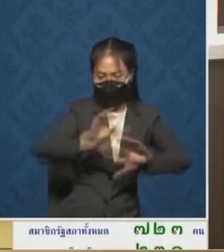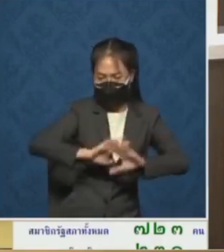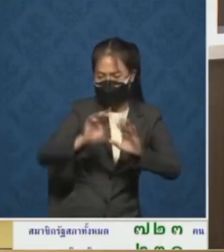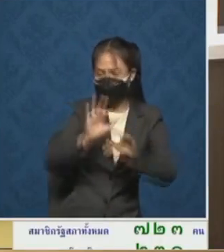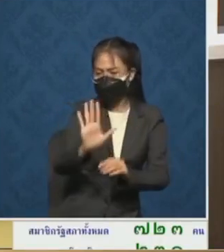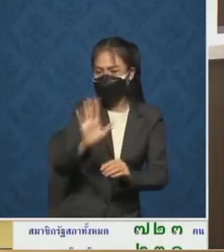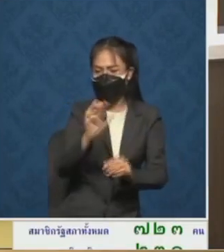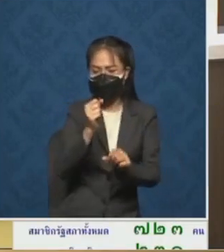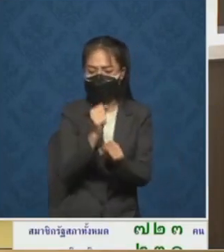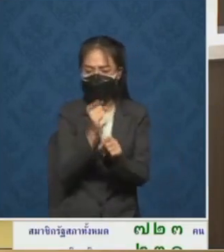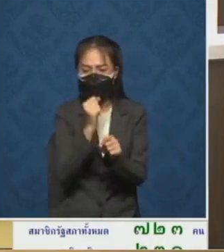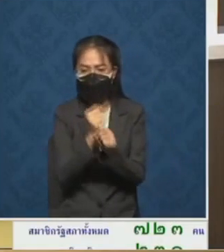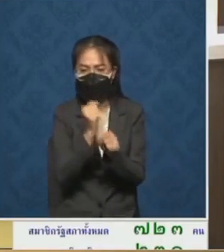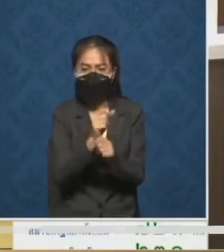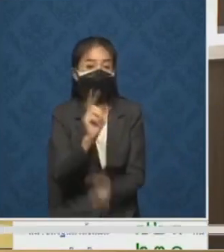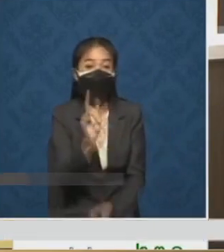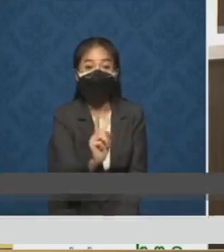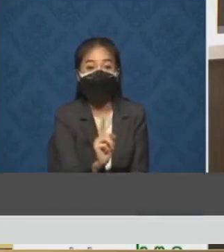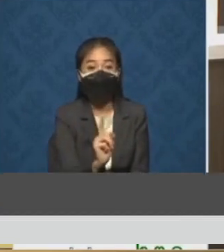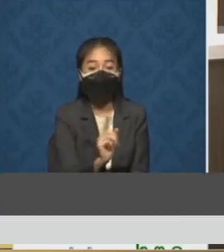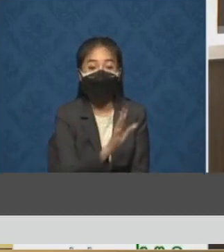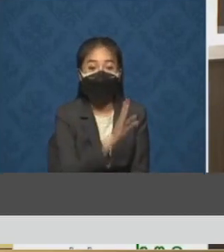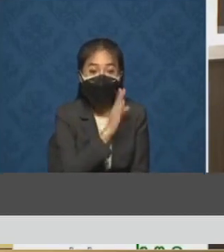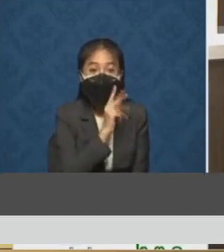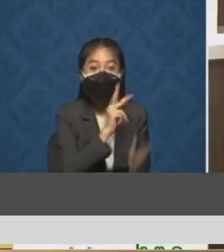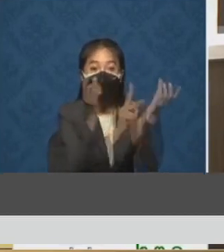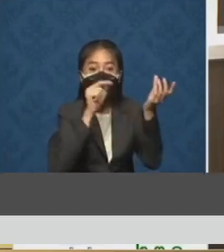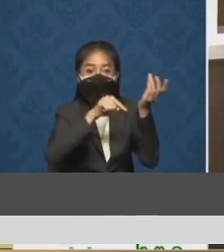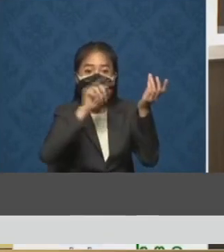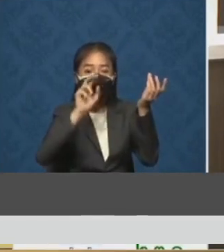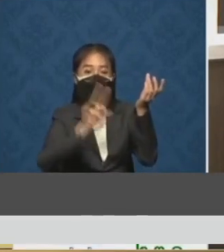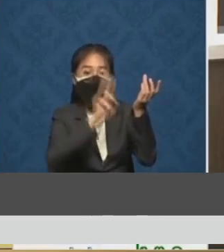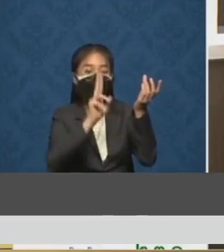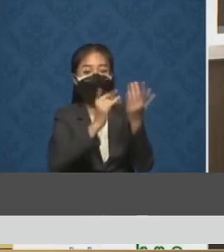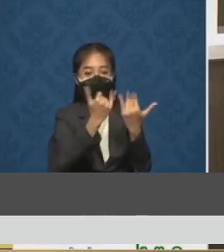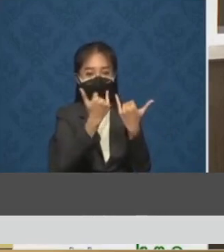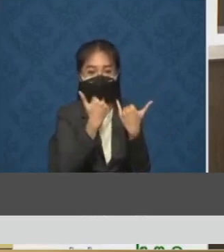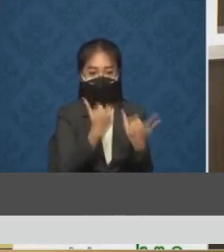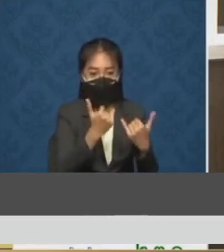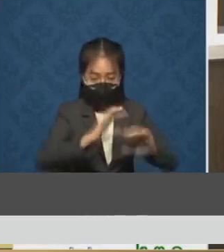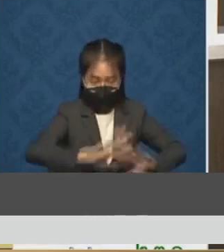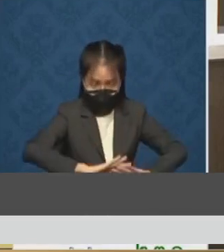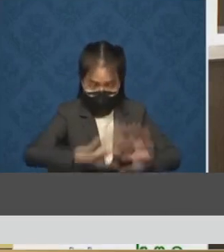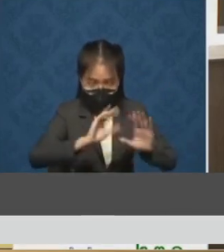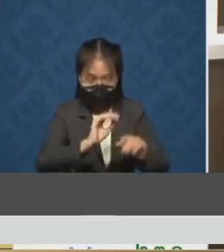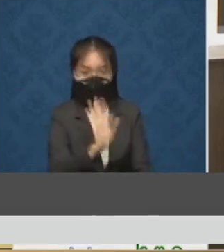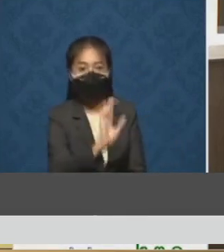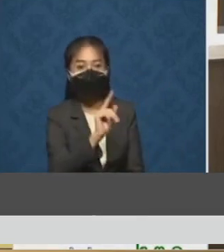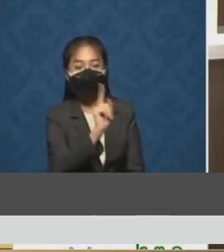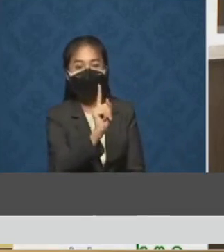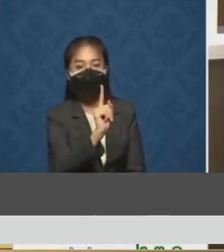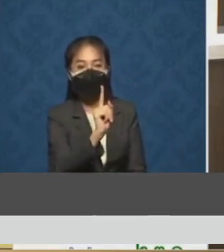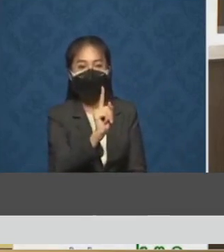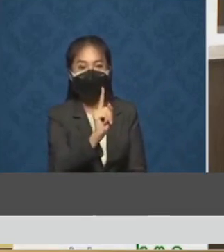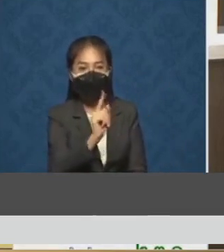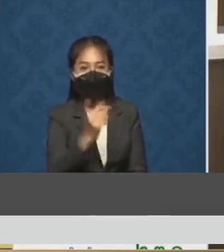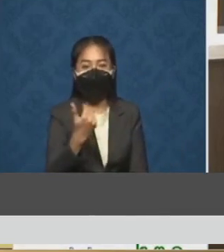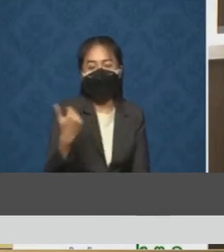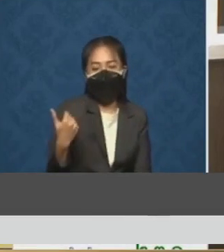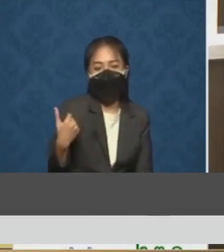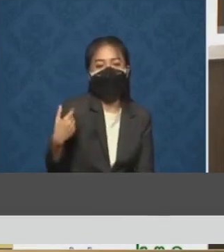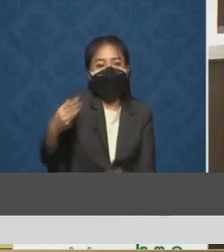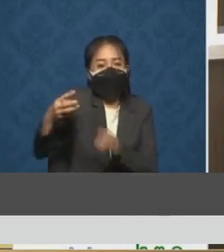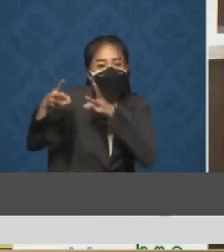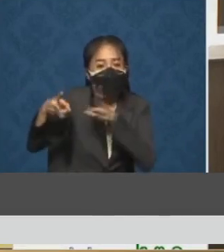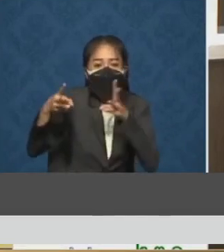ผมว่าถ้ารัฐธรรมนูญฉบับที่เราใช้อยู่ไม่มีการยกเลิกหรือมีวิธีการใดก็